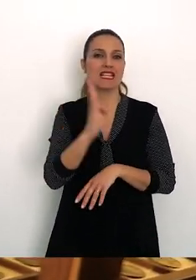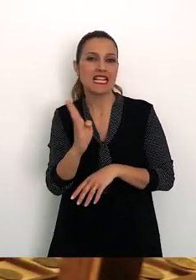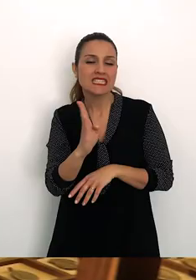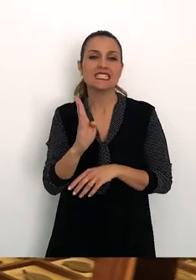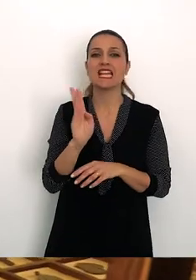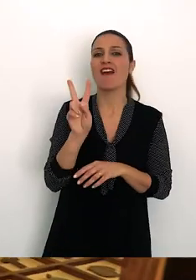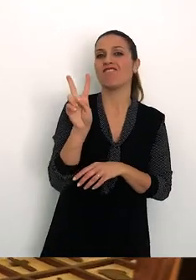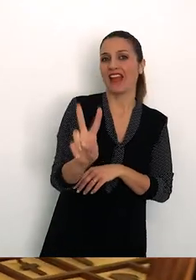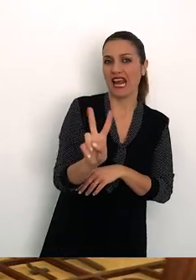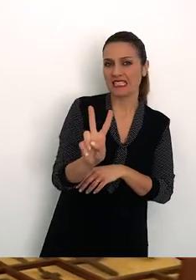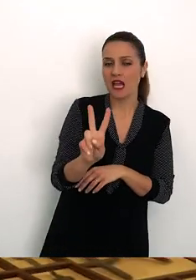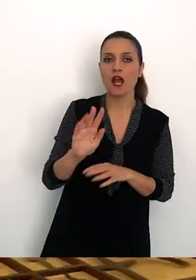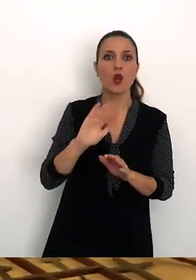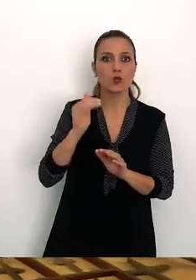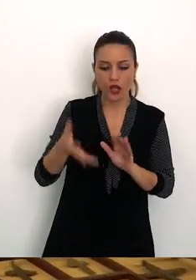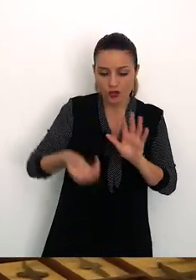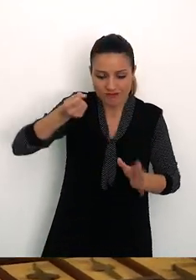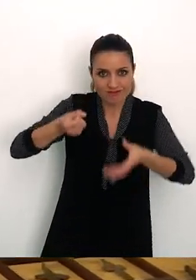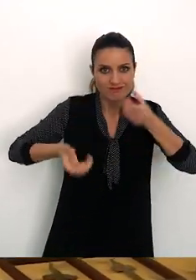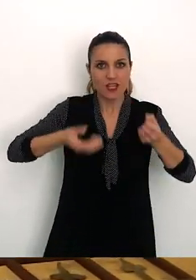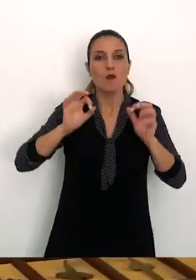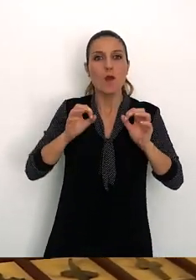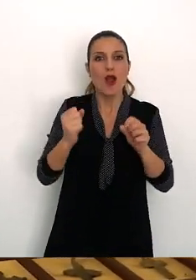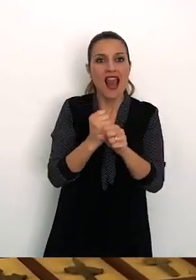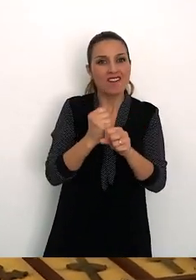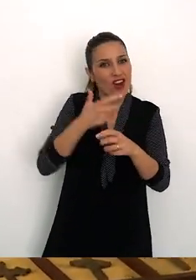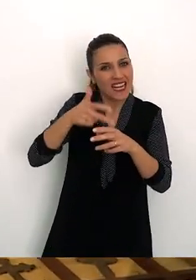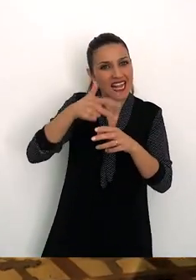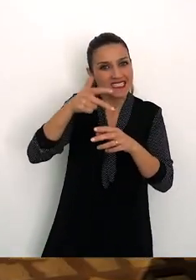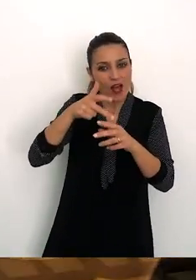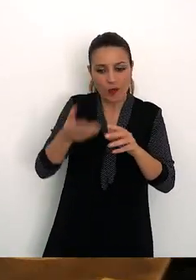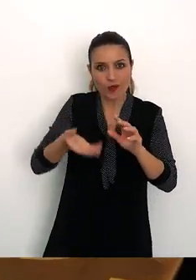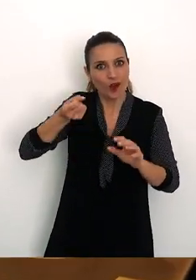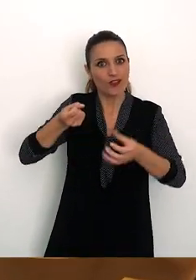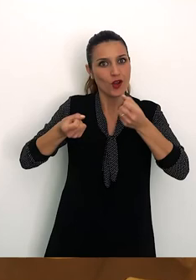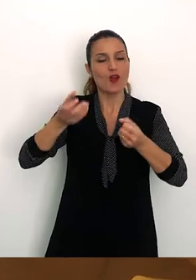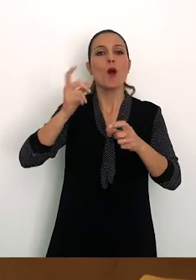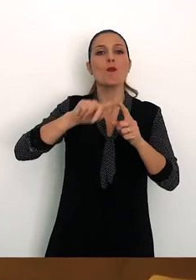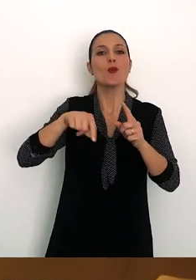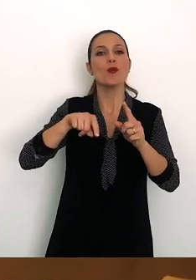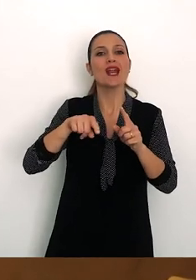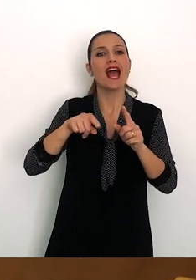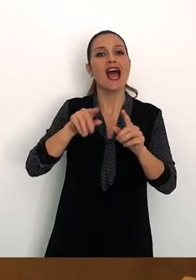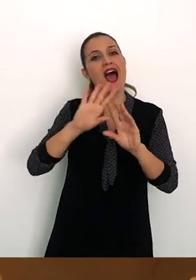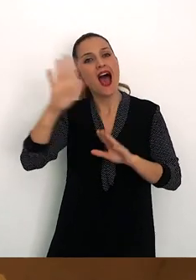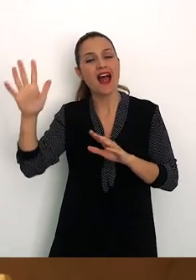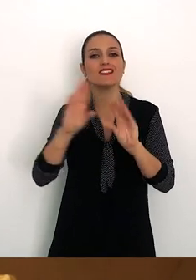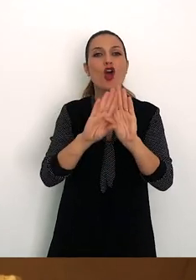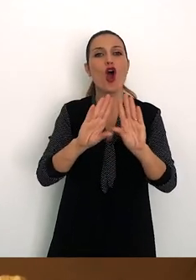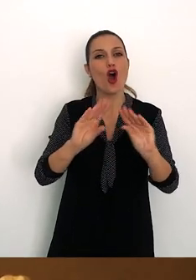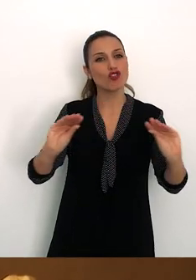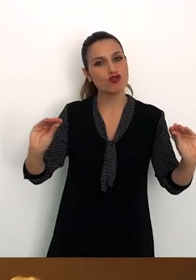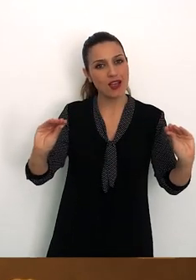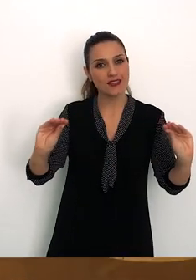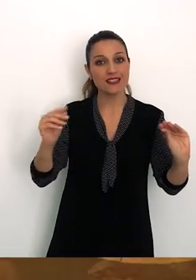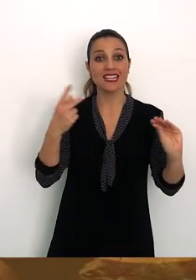monete romane, bizantine, veneziane, tutte rinvenute durante i lavori di restauro, ed anche altri oggetti che per un istante permettono a chi